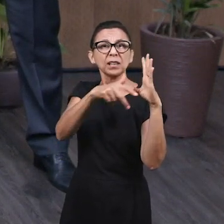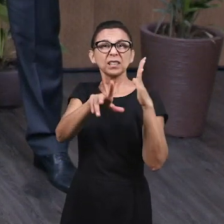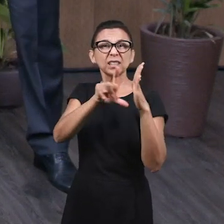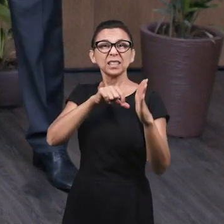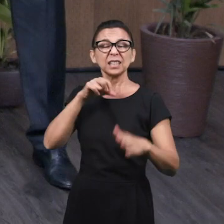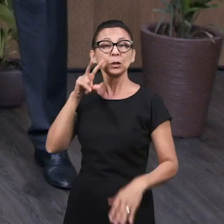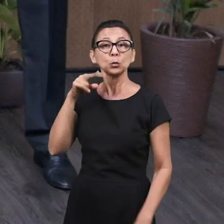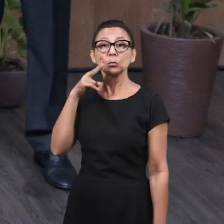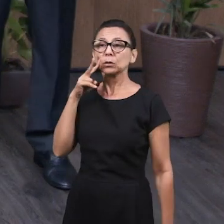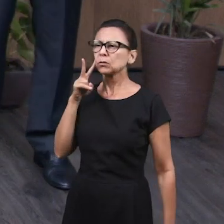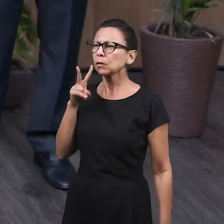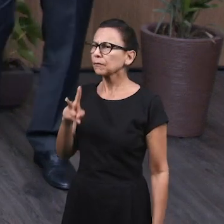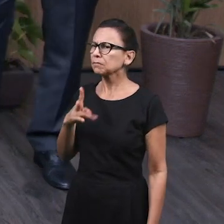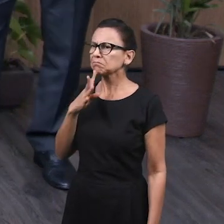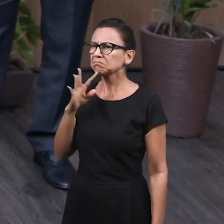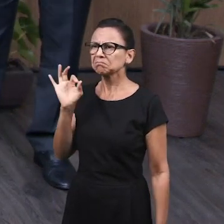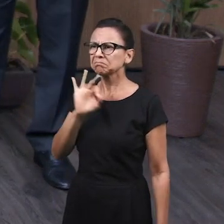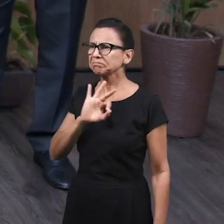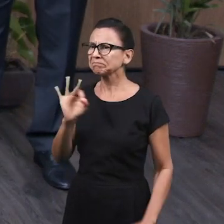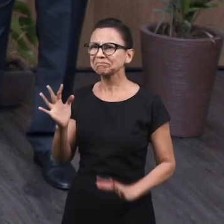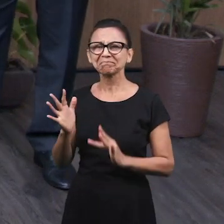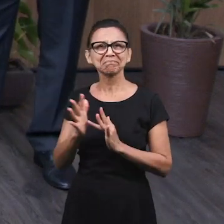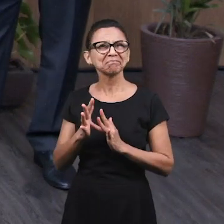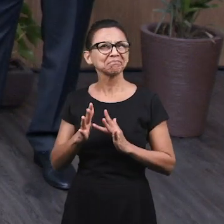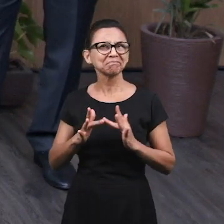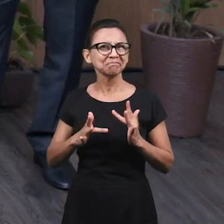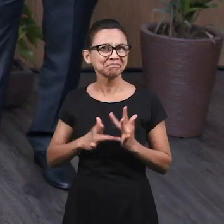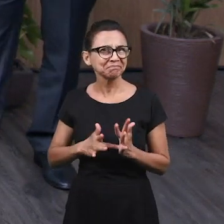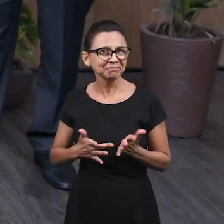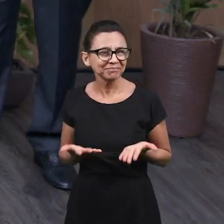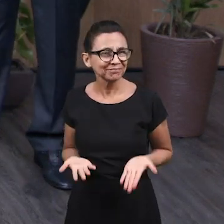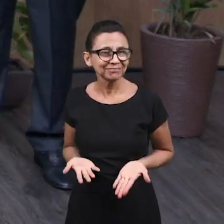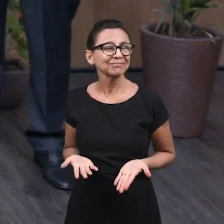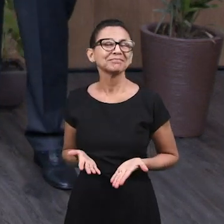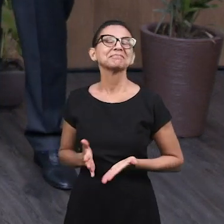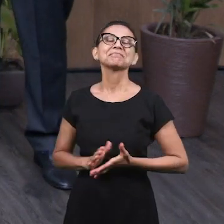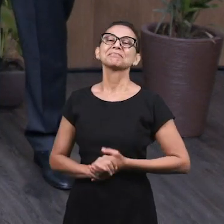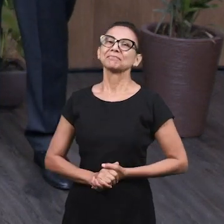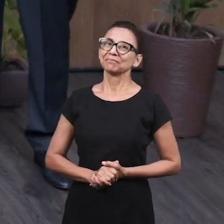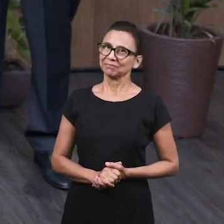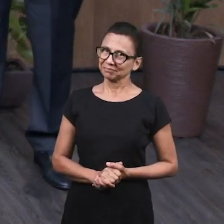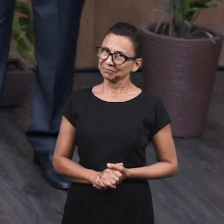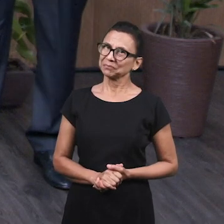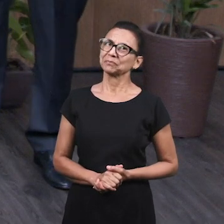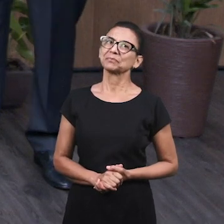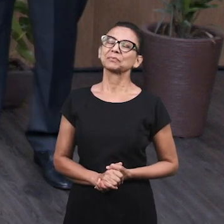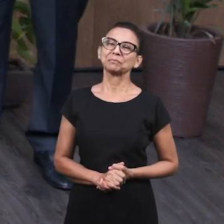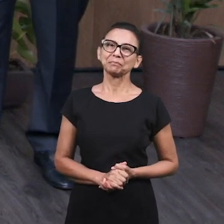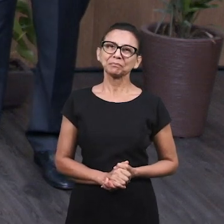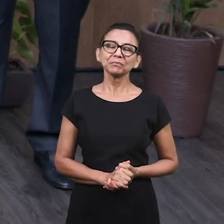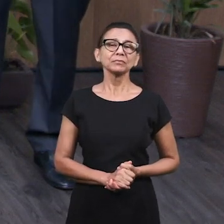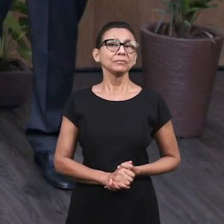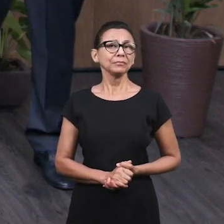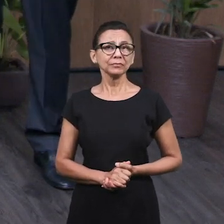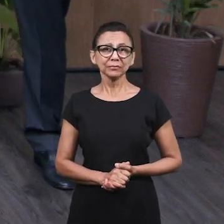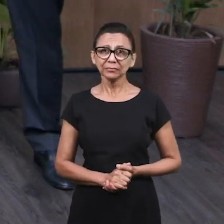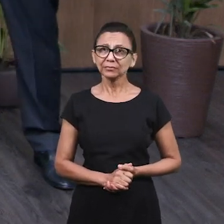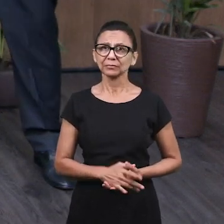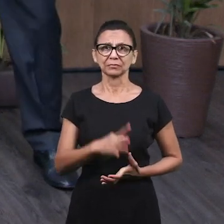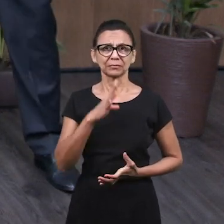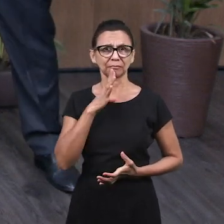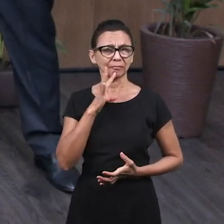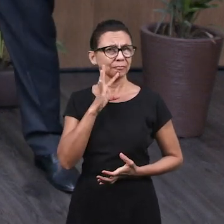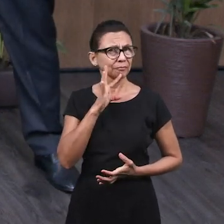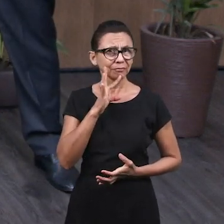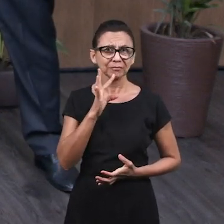ne savait pas, eu não sabia que, mesmo ele comme nous avons déjà dit, même s'il ne connaissait pas le Seigneur,